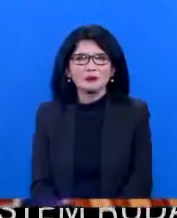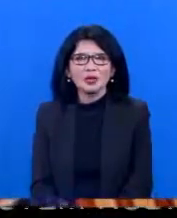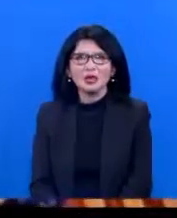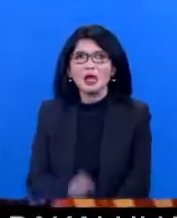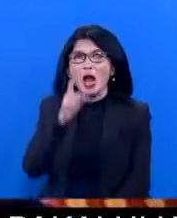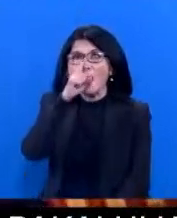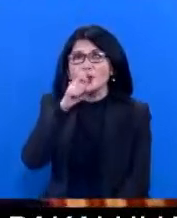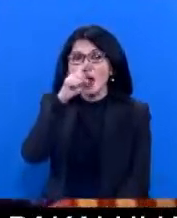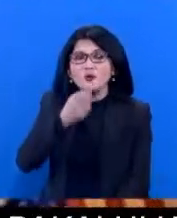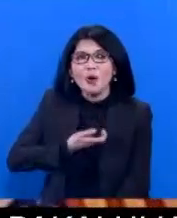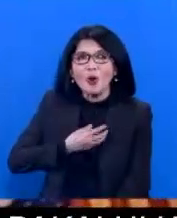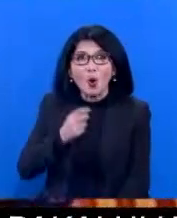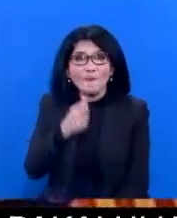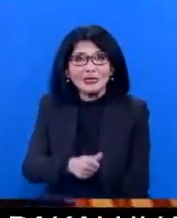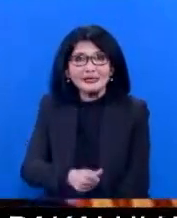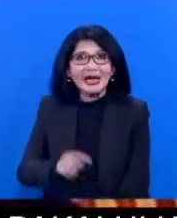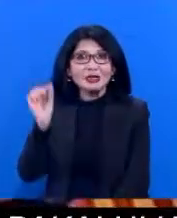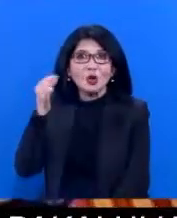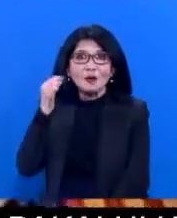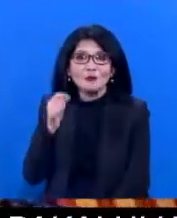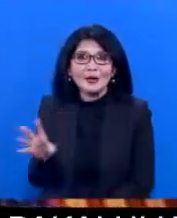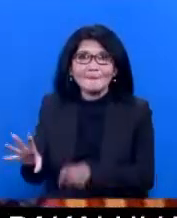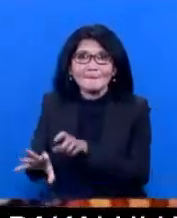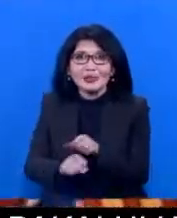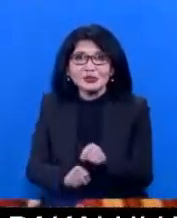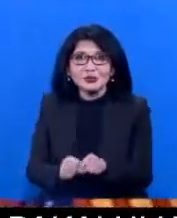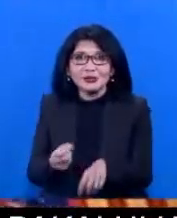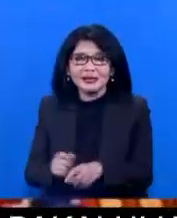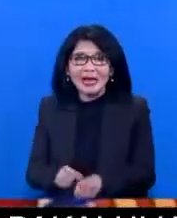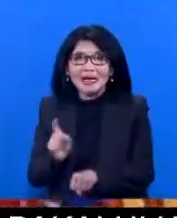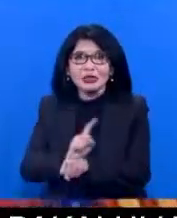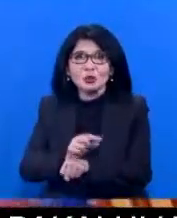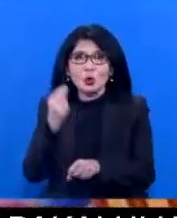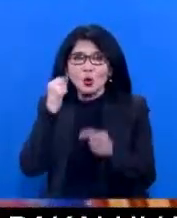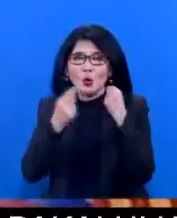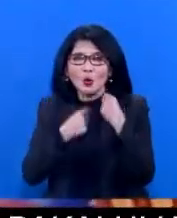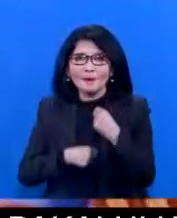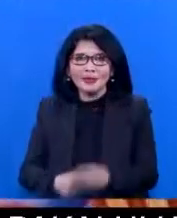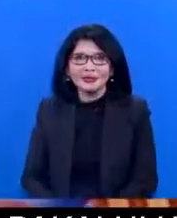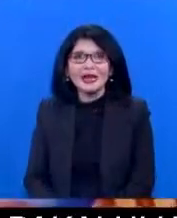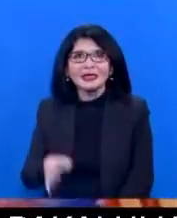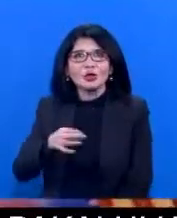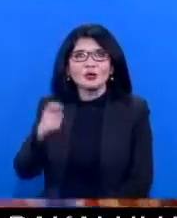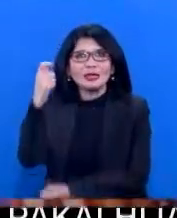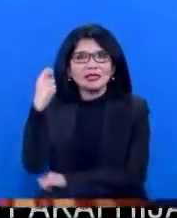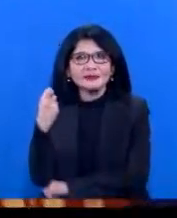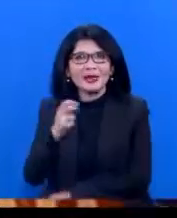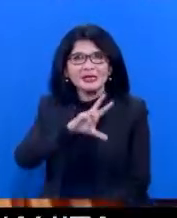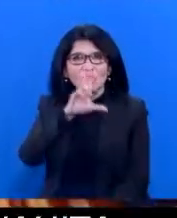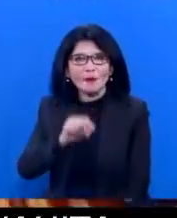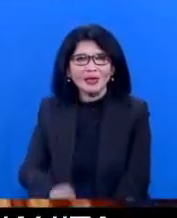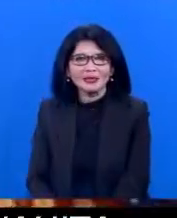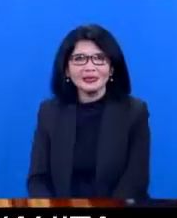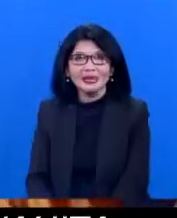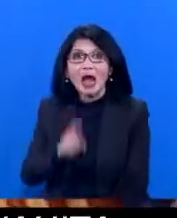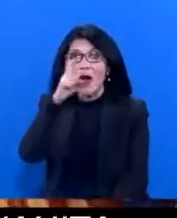Berpura-pura menjadi pembeli, seorang perempuan parubaya mencuri cincin di sebuah toko perhiasan di Pasar Singaparna, Tasikmalaya, Jawa Barat. Sambil